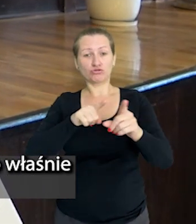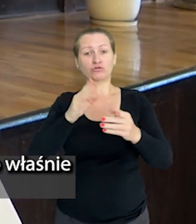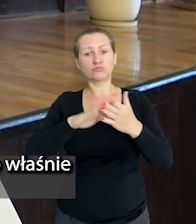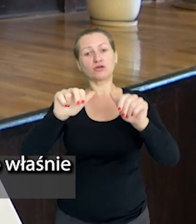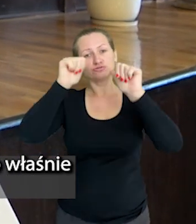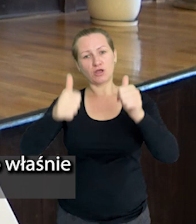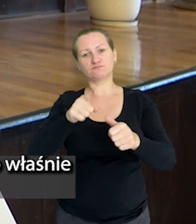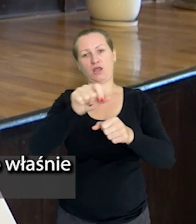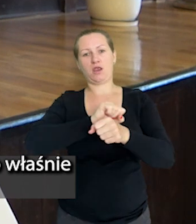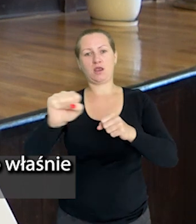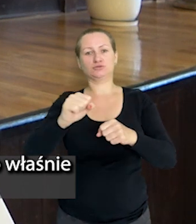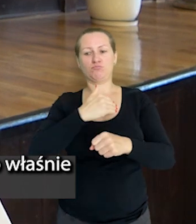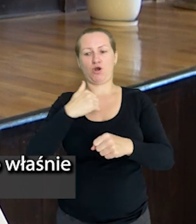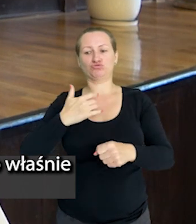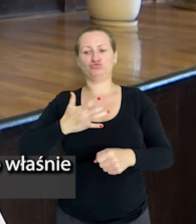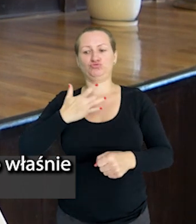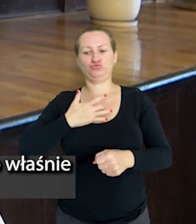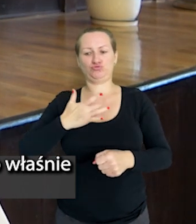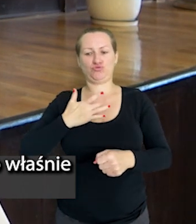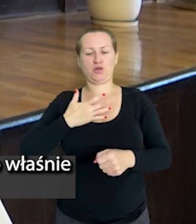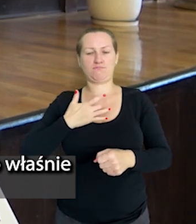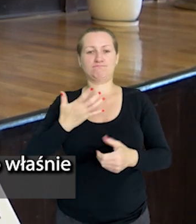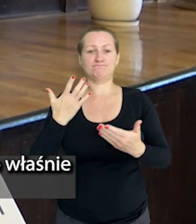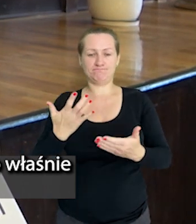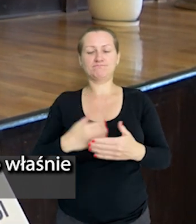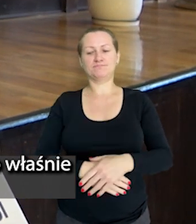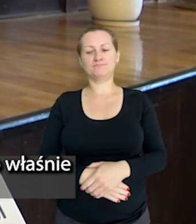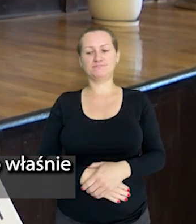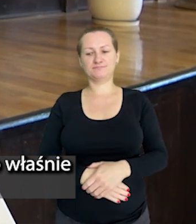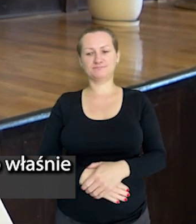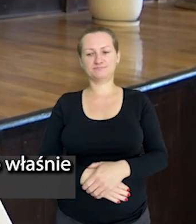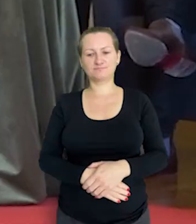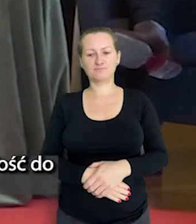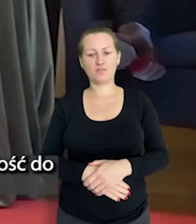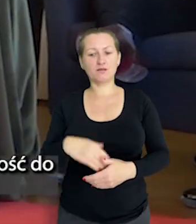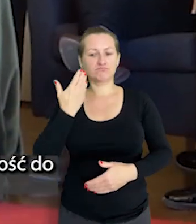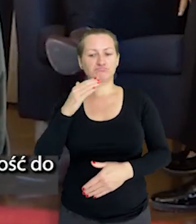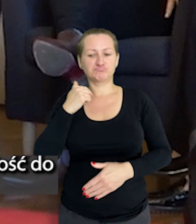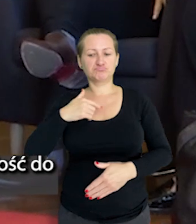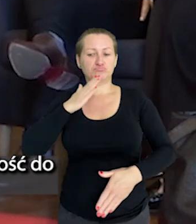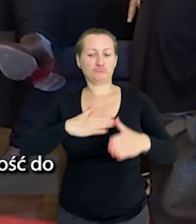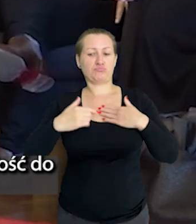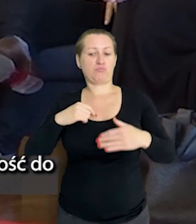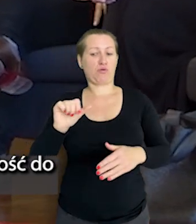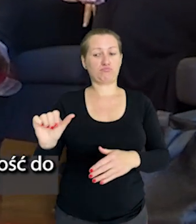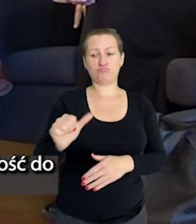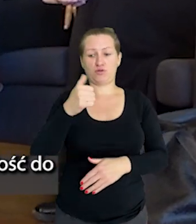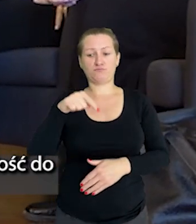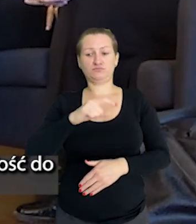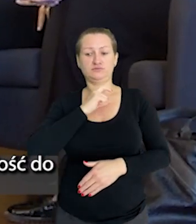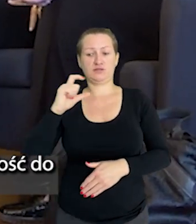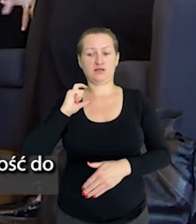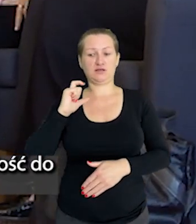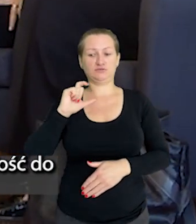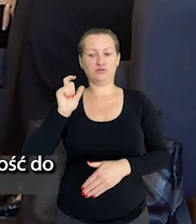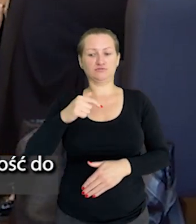Pole, you're always a Pole. So that's how I feel about this country. Bardzo jestem szczęśliwy, bo po pierwsze